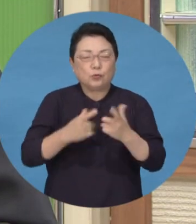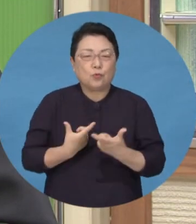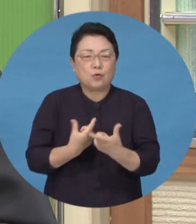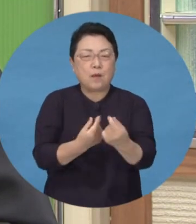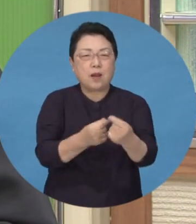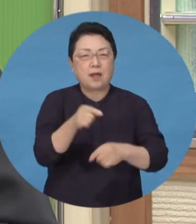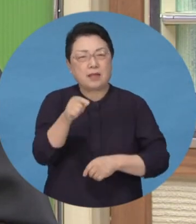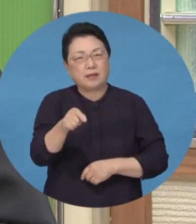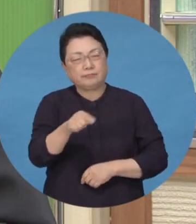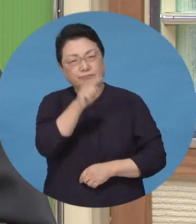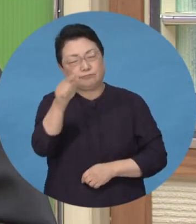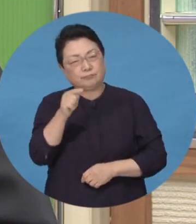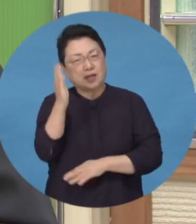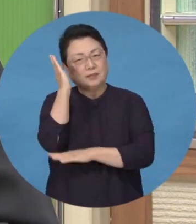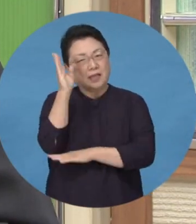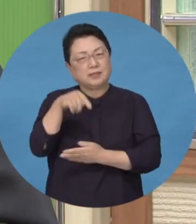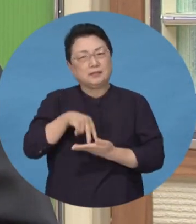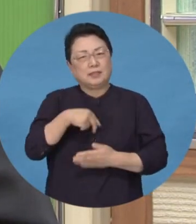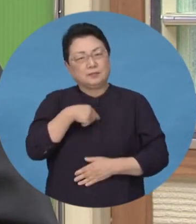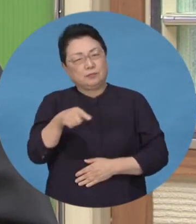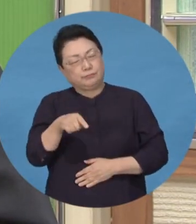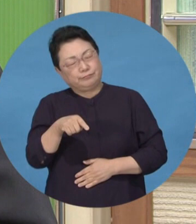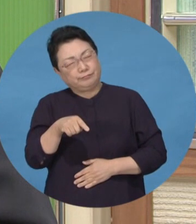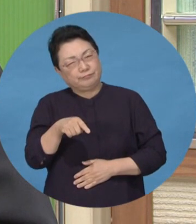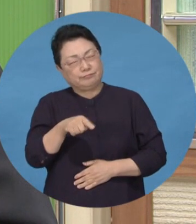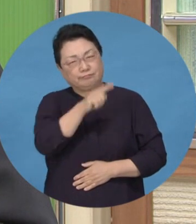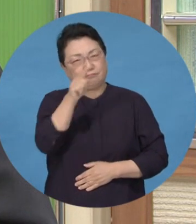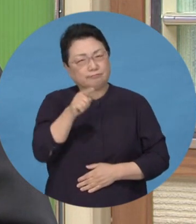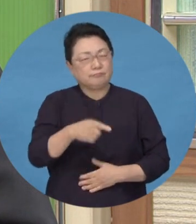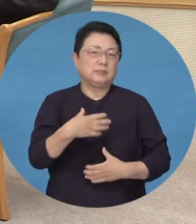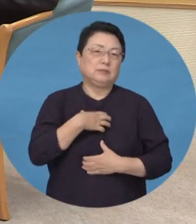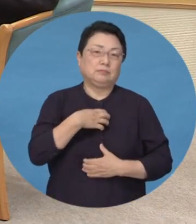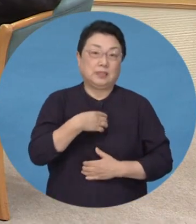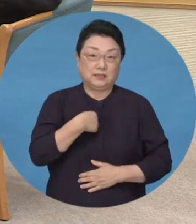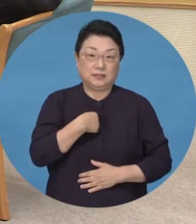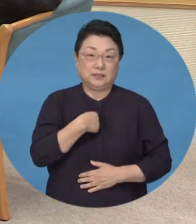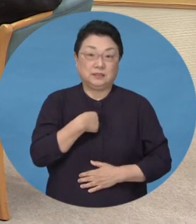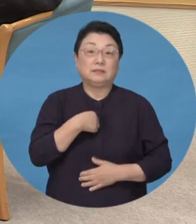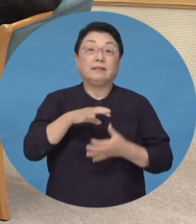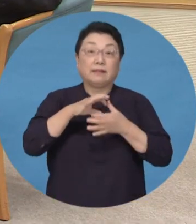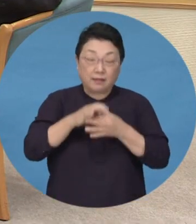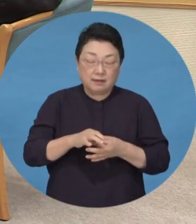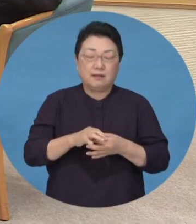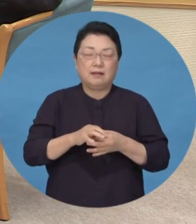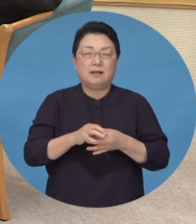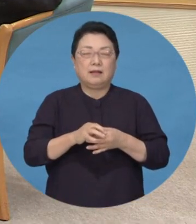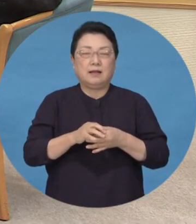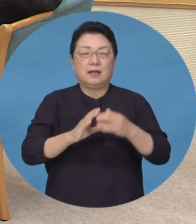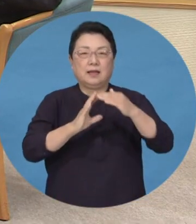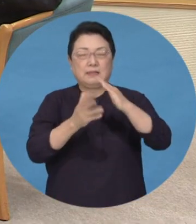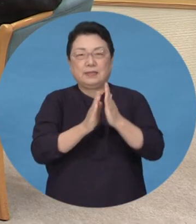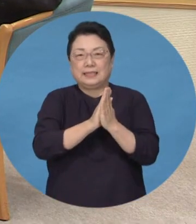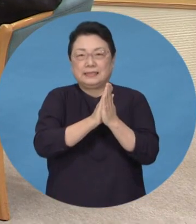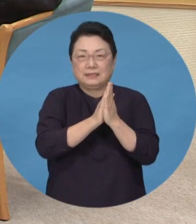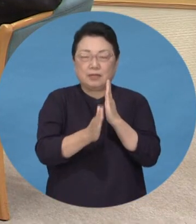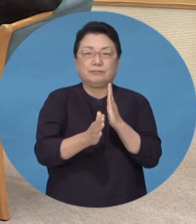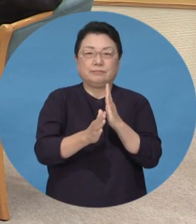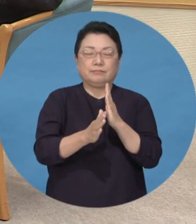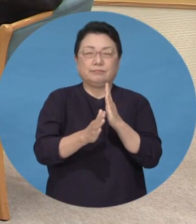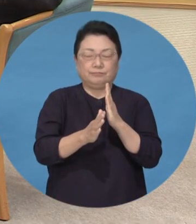携わる者としてはやっと看過できないとですのでこの山梨県をしっかり